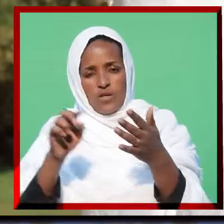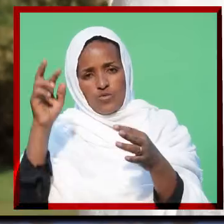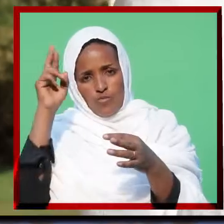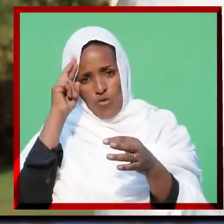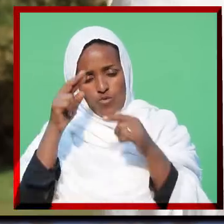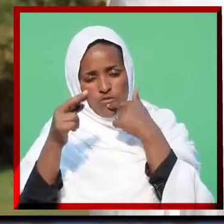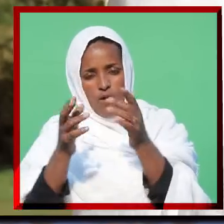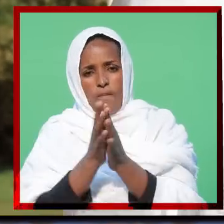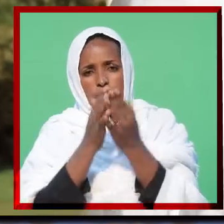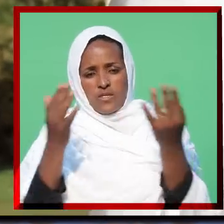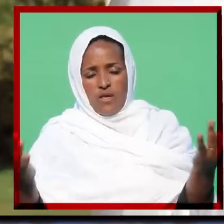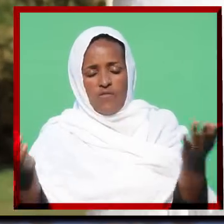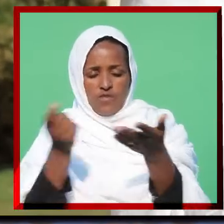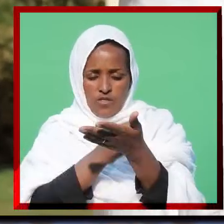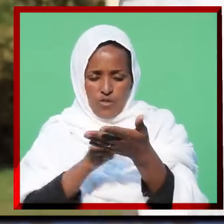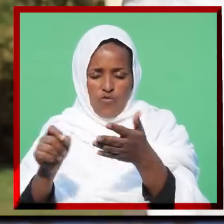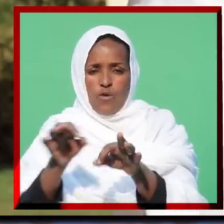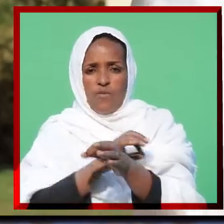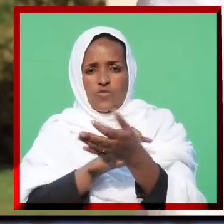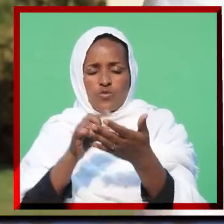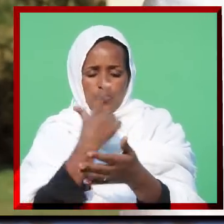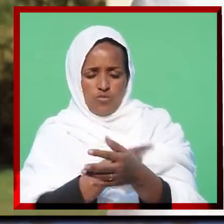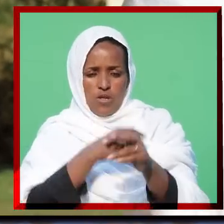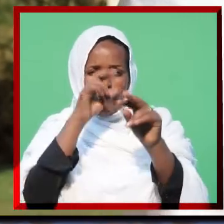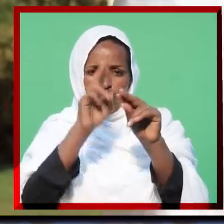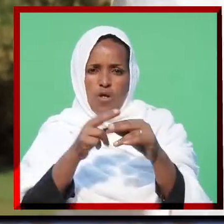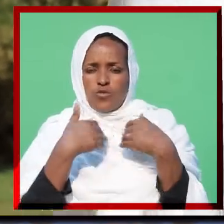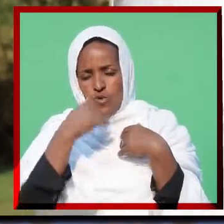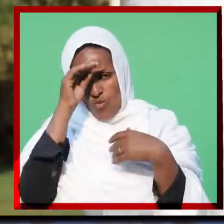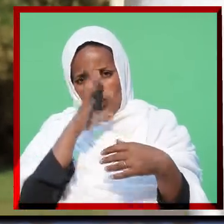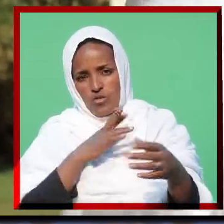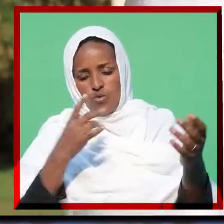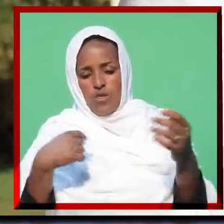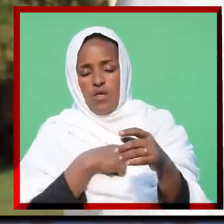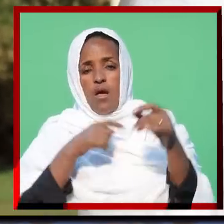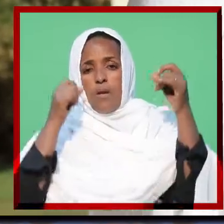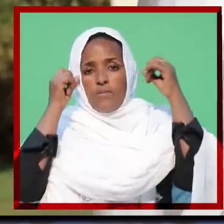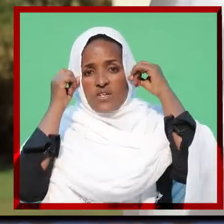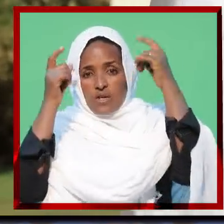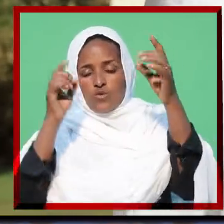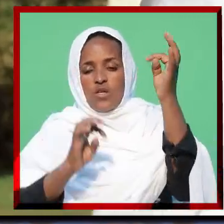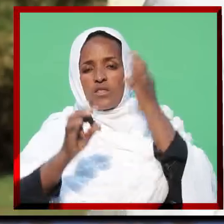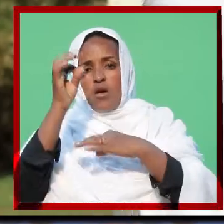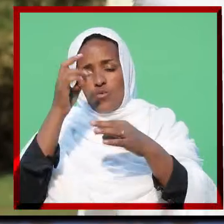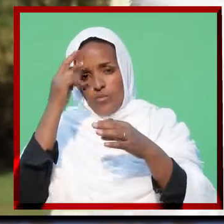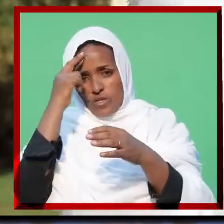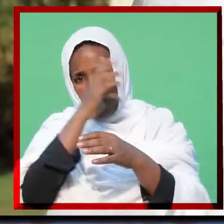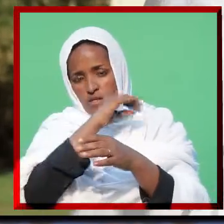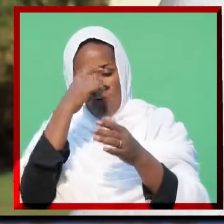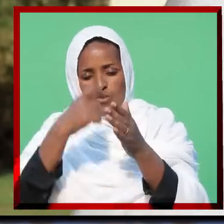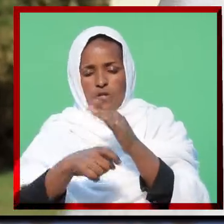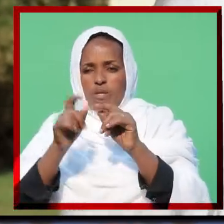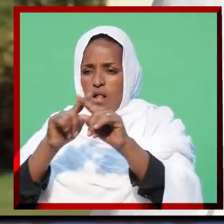እንዳለው መጽሐፍት የተጻፉት መንፈስ ቅዱስ ባደረባቸው ሰዎች ናቸው። የምንረዳቸውም የታሪኩን ምክንያትና